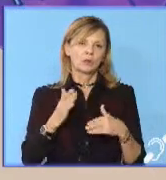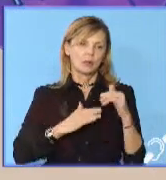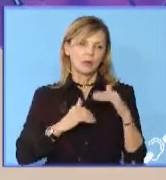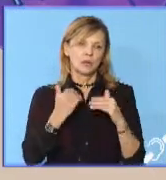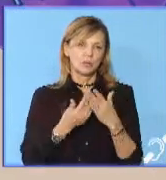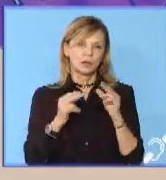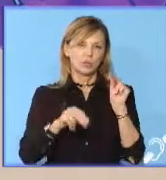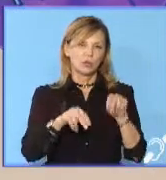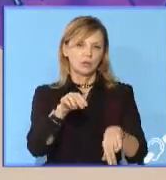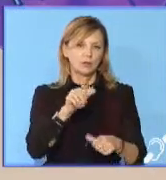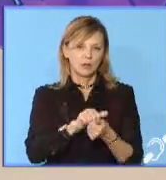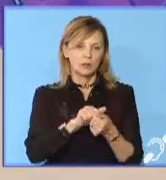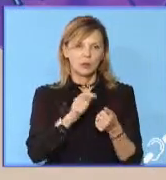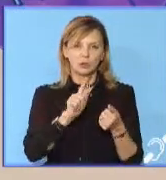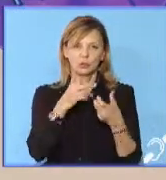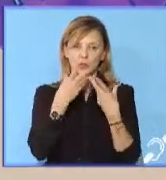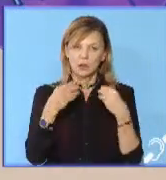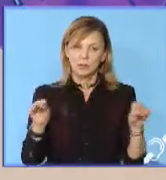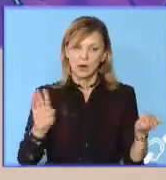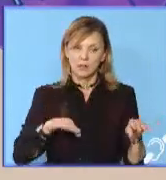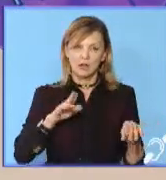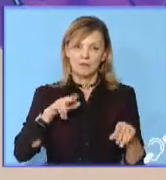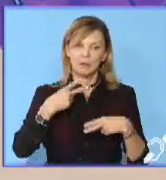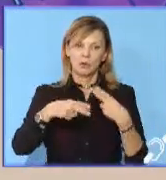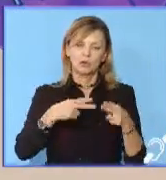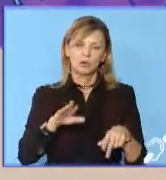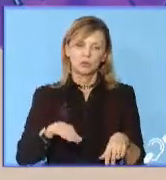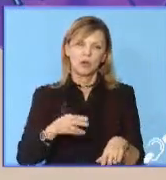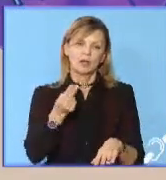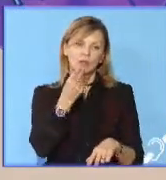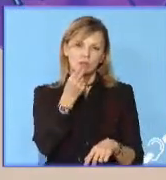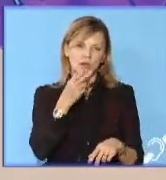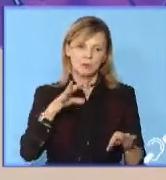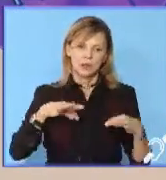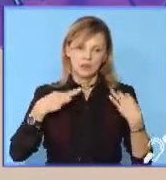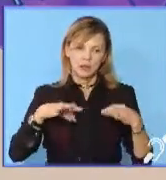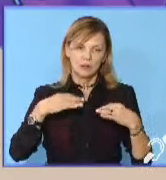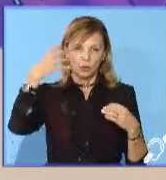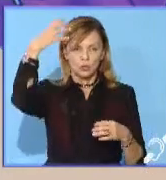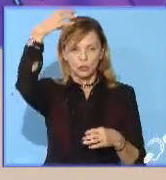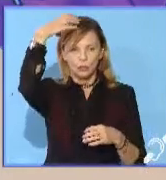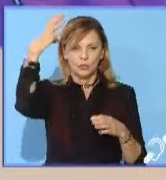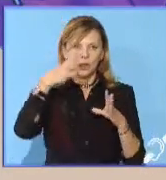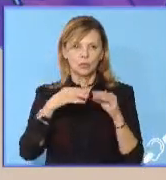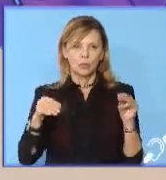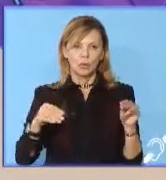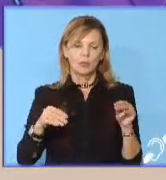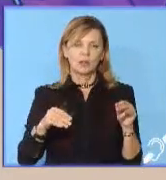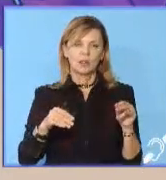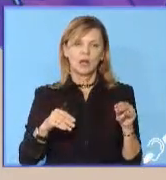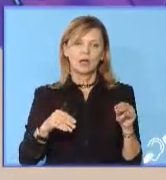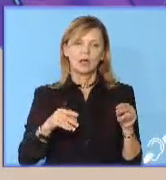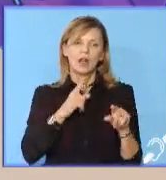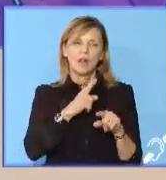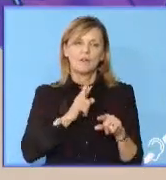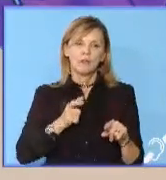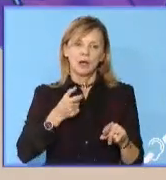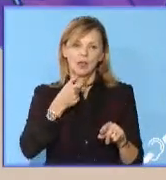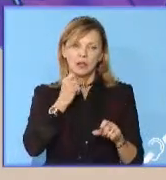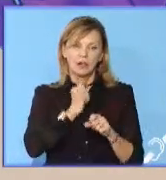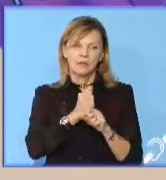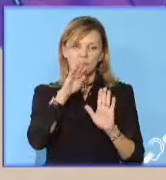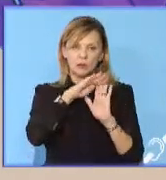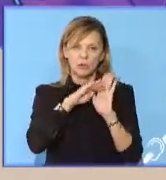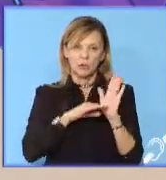cultivarea pământului să nu dispară și să avem în continuare o sursă de hrană sănătoasă, Guvernul României lansează periodic tot felul